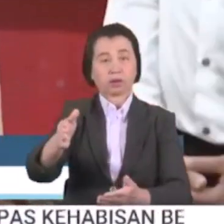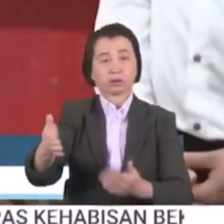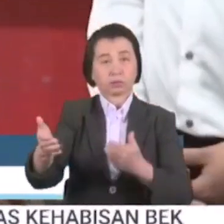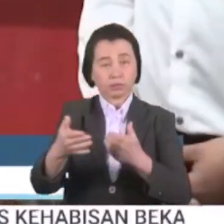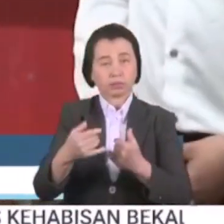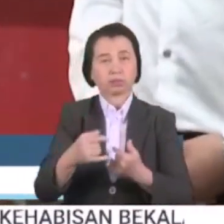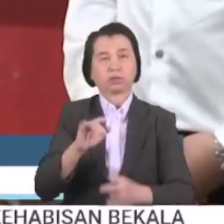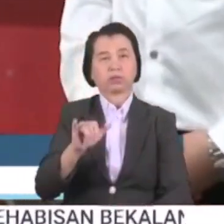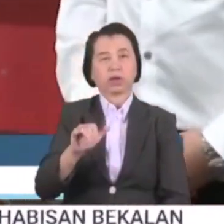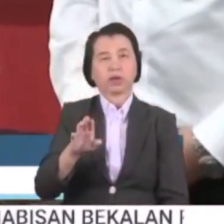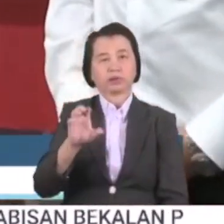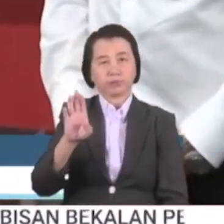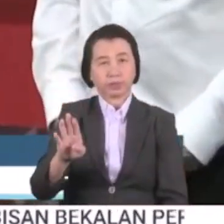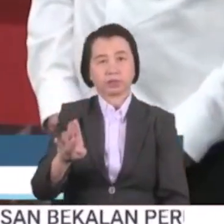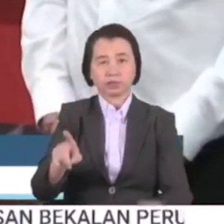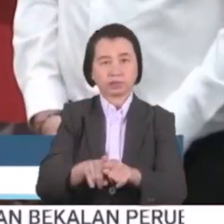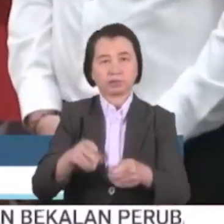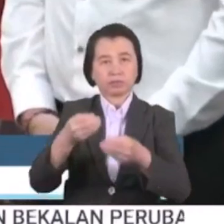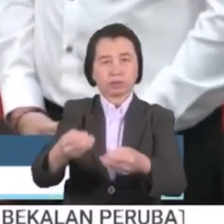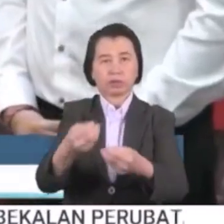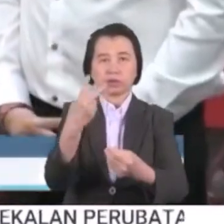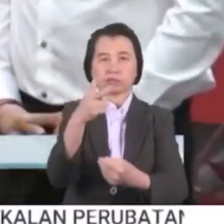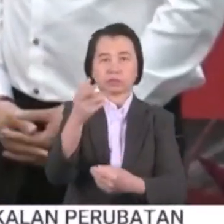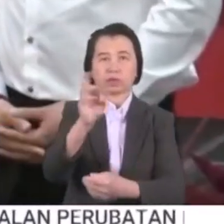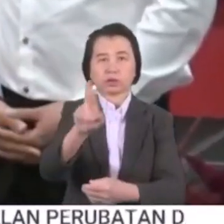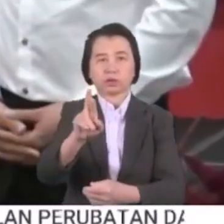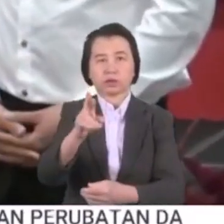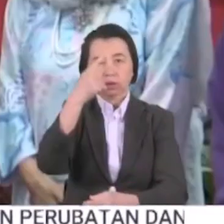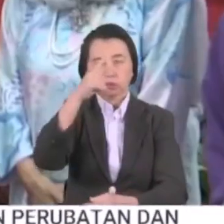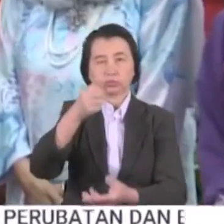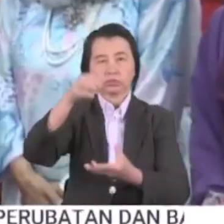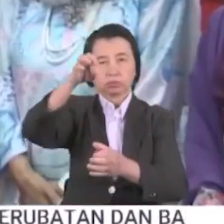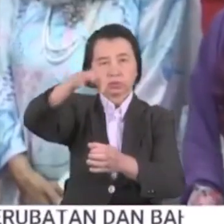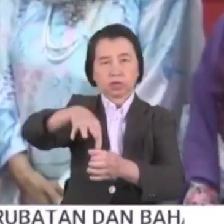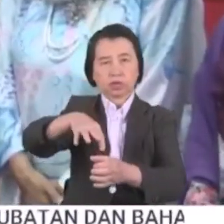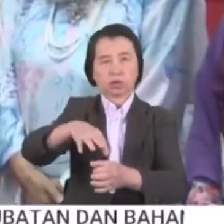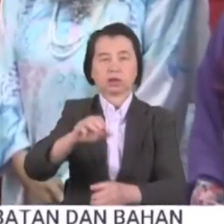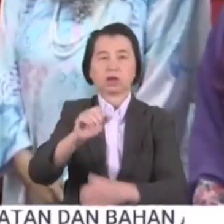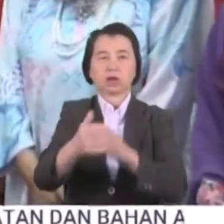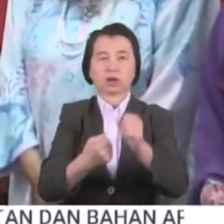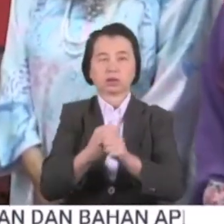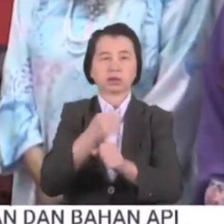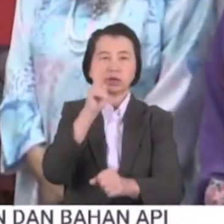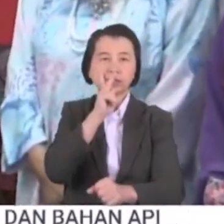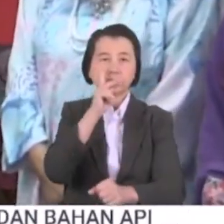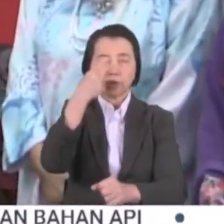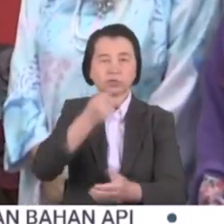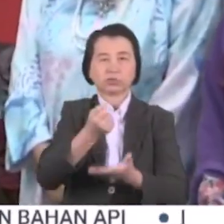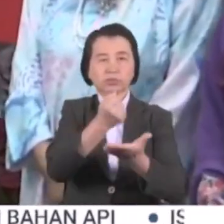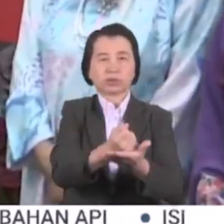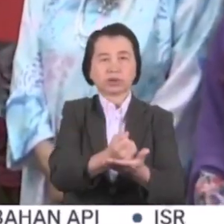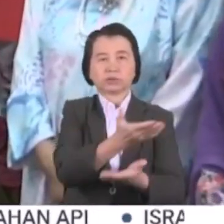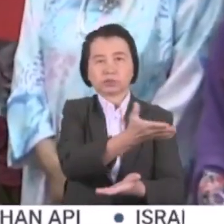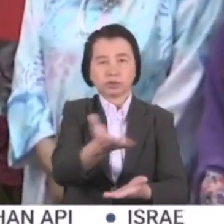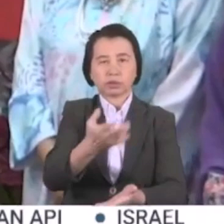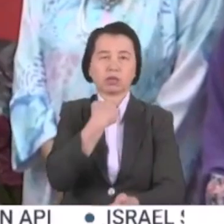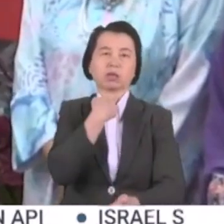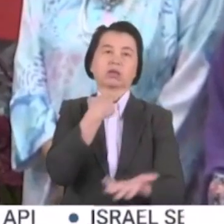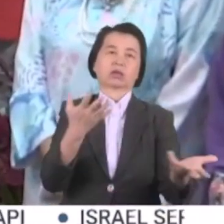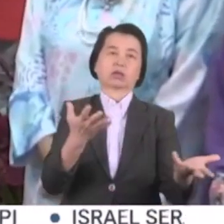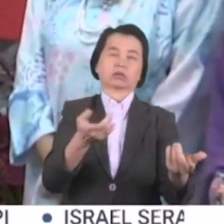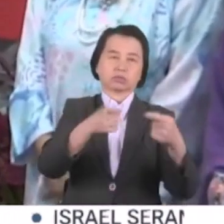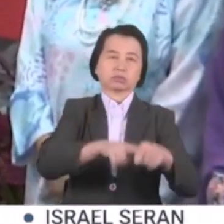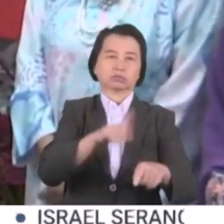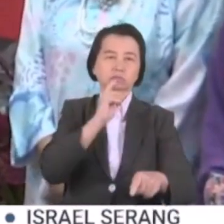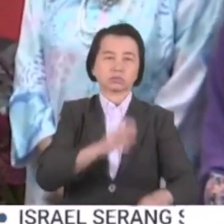tiba. YSB juga turut menyumbang RM12,000 kepada Tabung Bencana Alam Negeri Kedah bagi membantu mereka